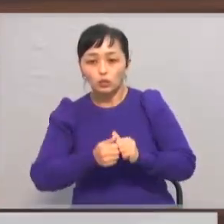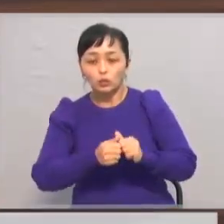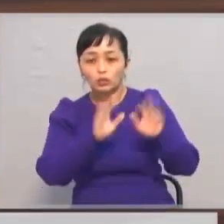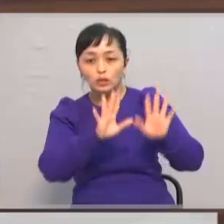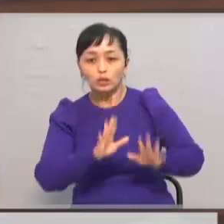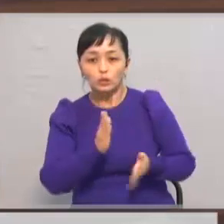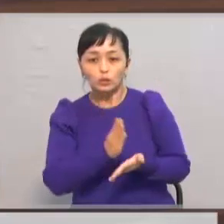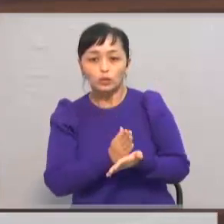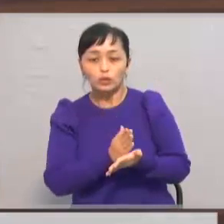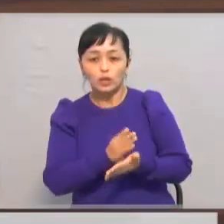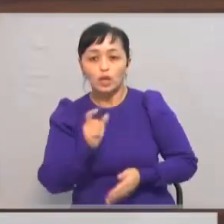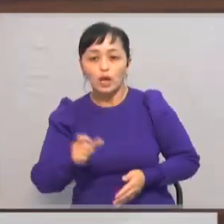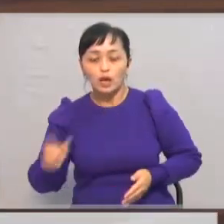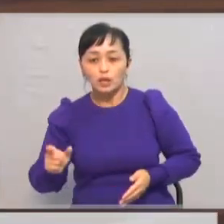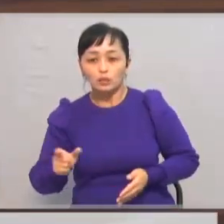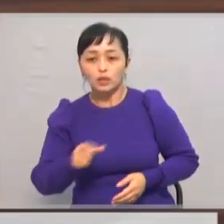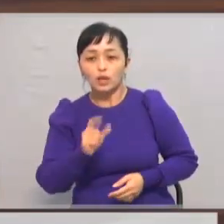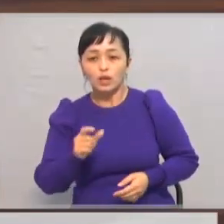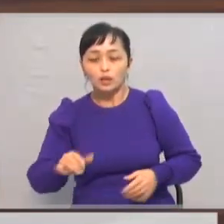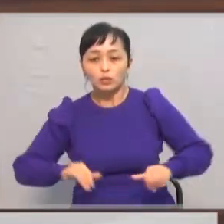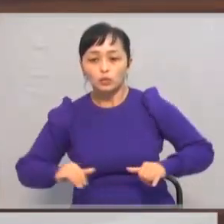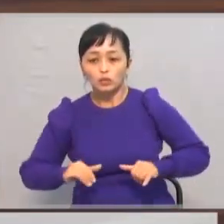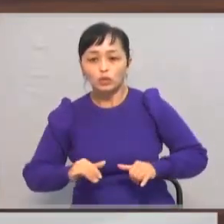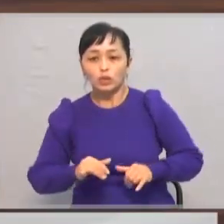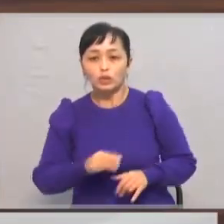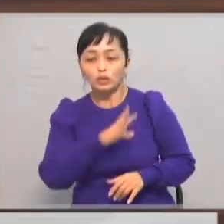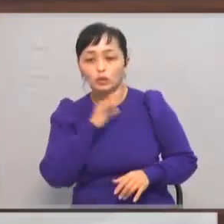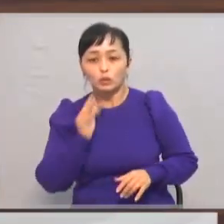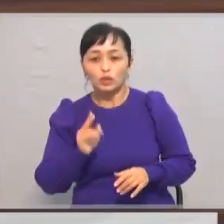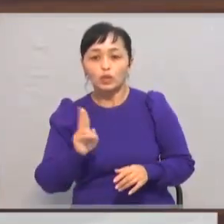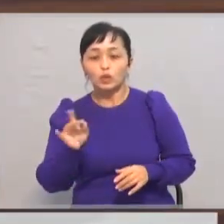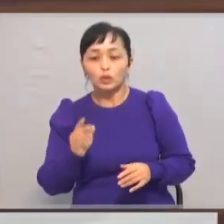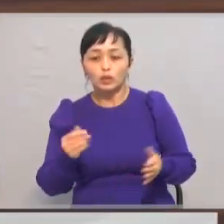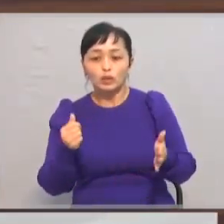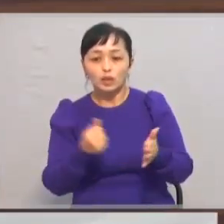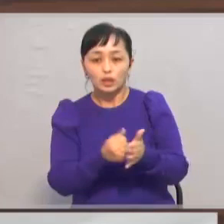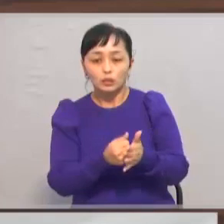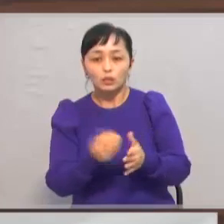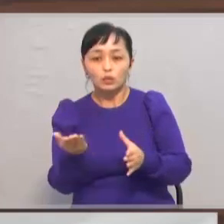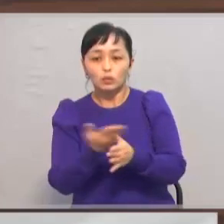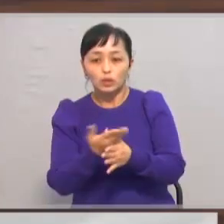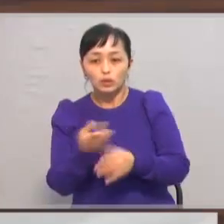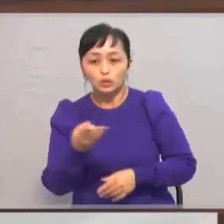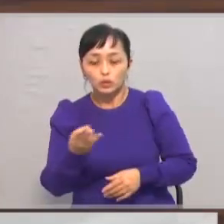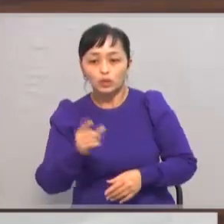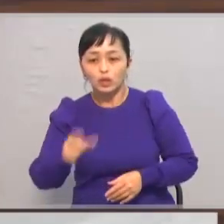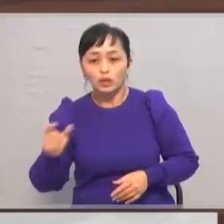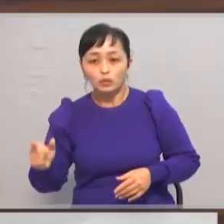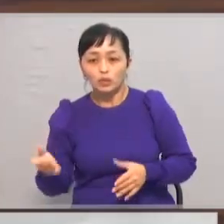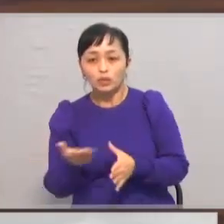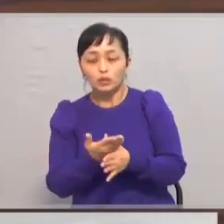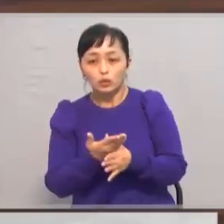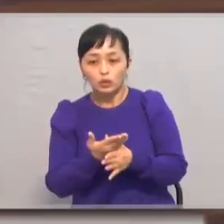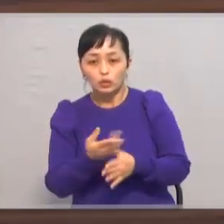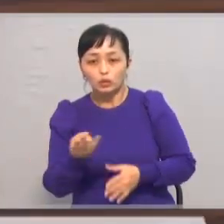міндеттері адамның және азаматтың бұзылған құқықтар мен бостандықтарын қалпына келтіруге жәрдемдесу. Адамның және азаматтың құқықтар